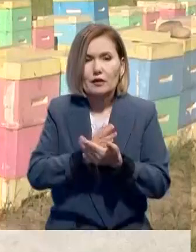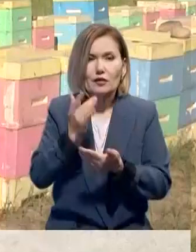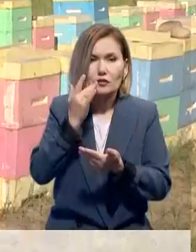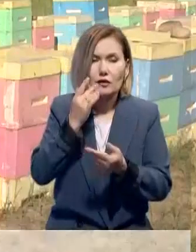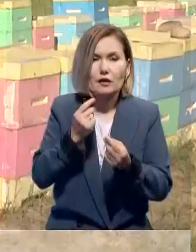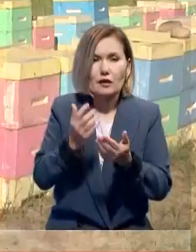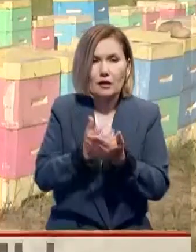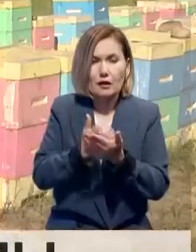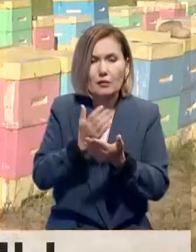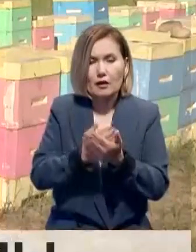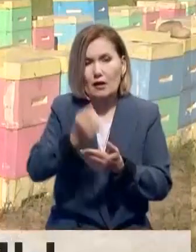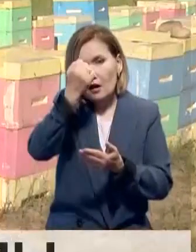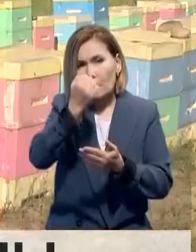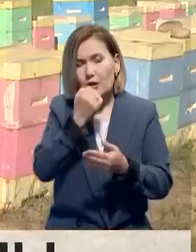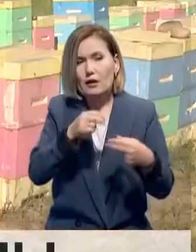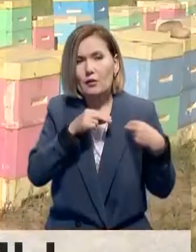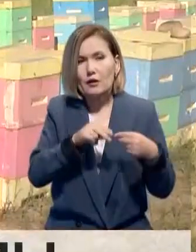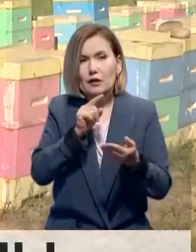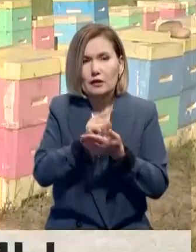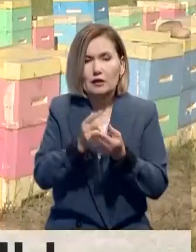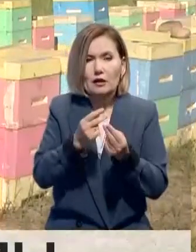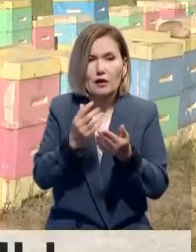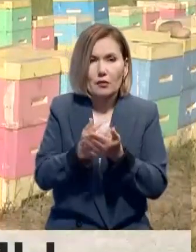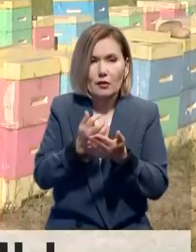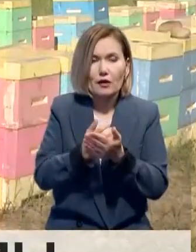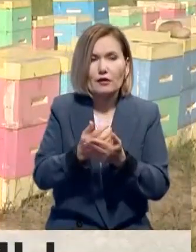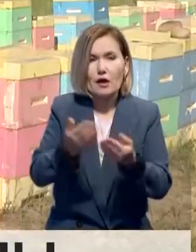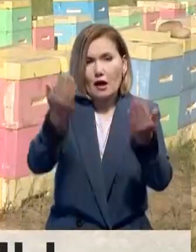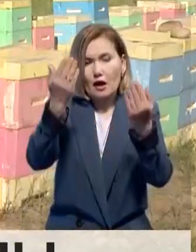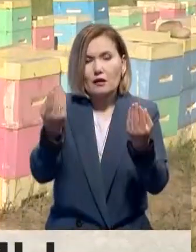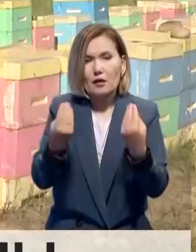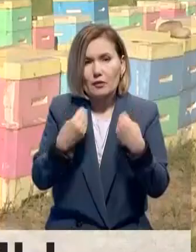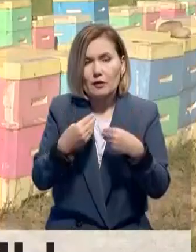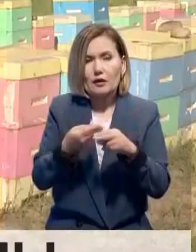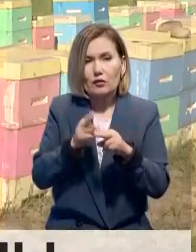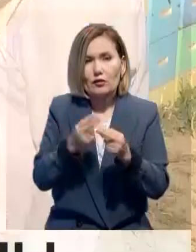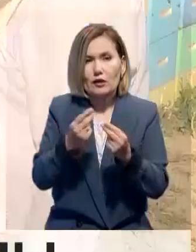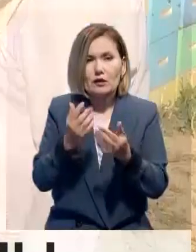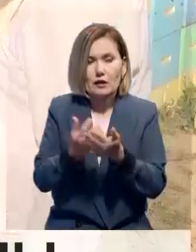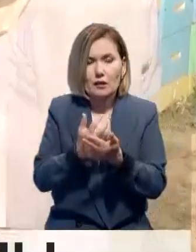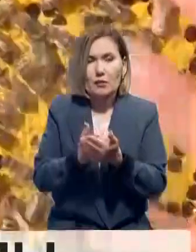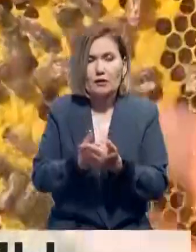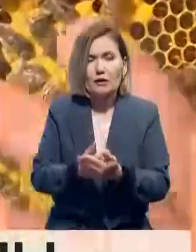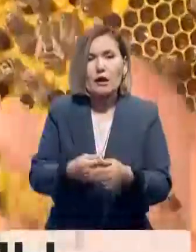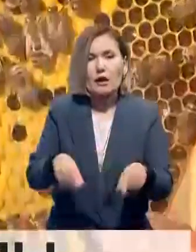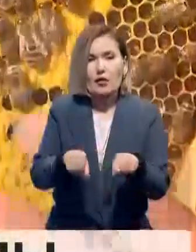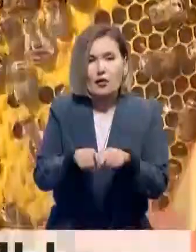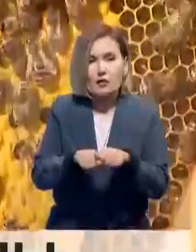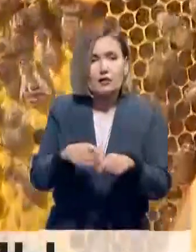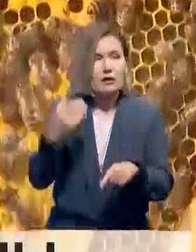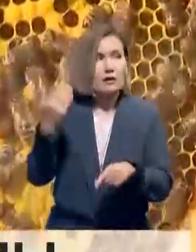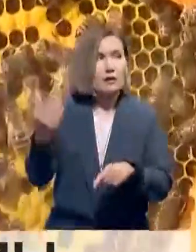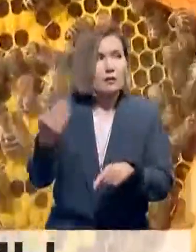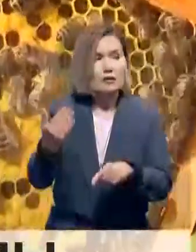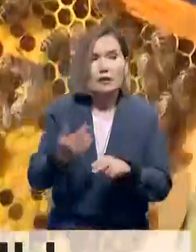тілемейді, еңбектерінің арқасында тиісті өзімізге Алланың берген ырзығын несібесін алып жатырмыз енді. Карпатка деген мынандай жаңа қалғы